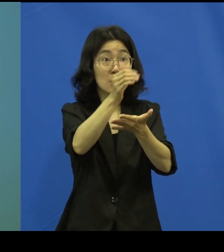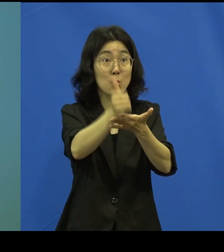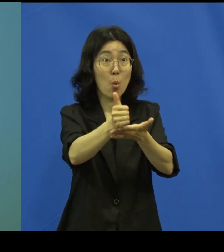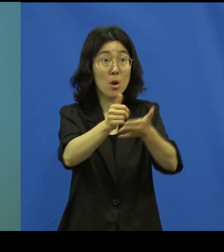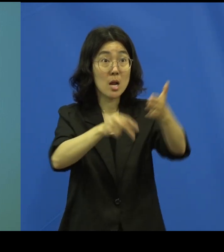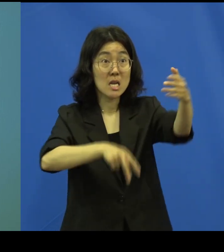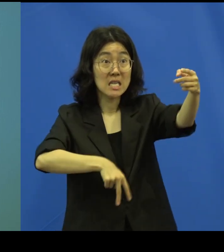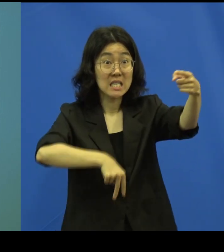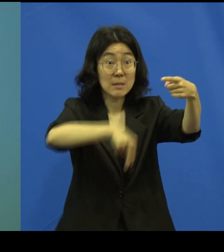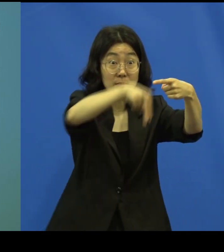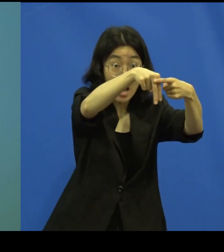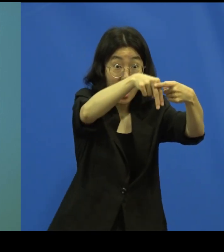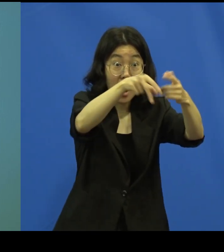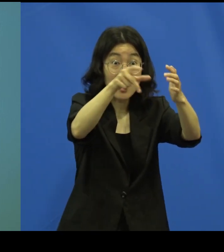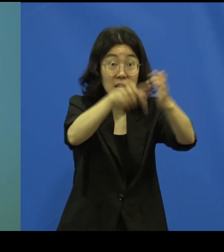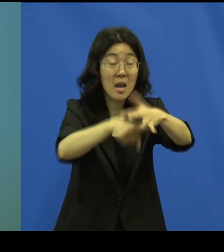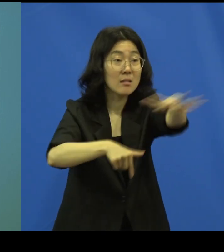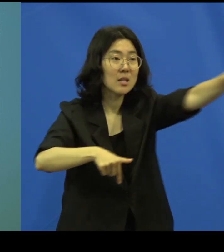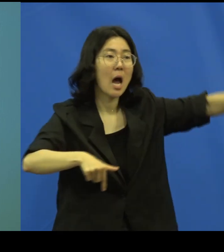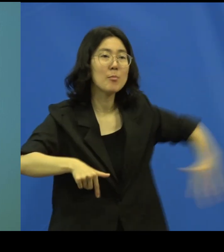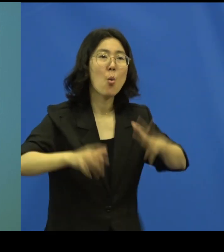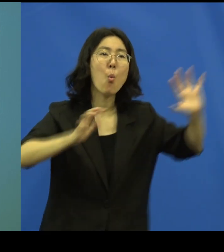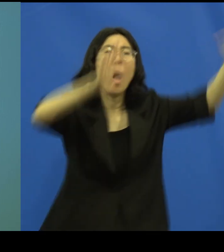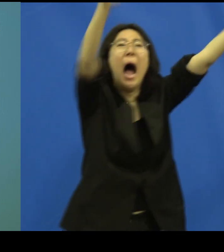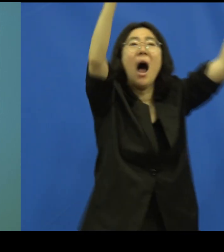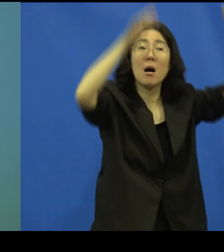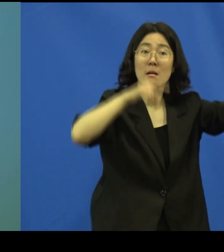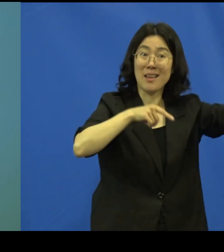사단은 그 왕국이 승리한 것처럼 보이죠.